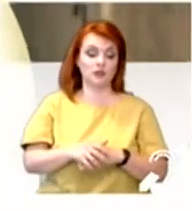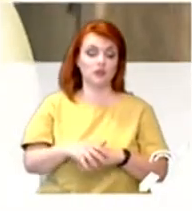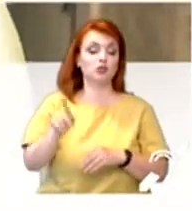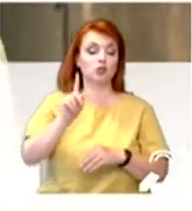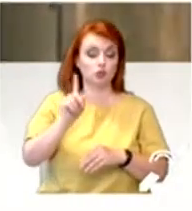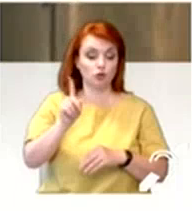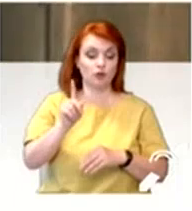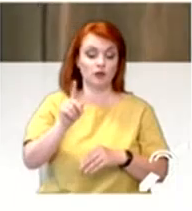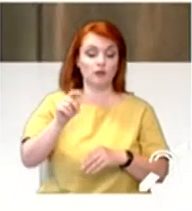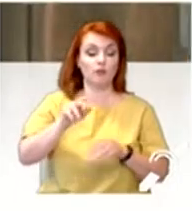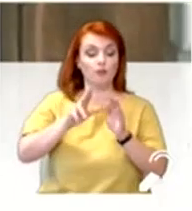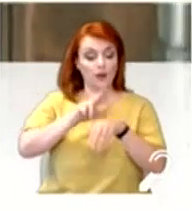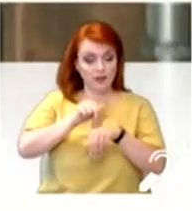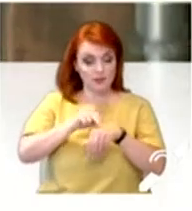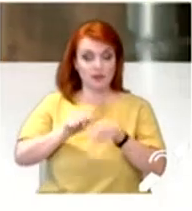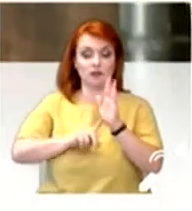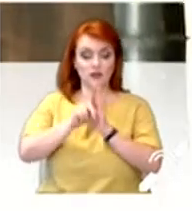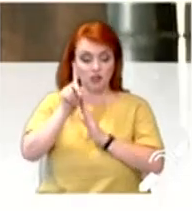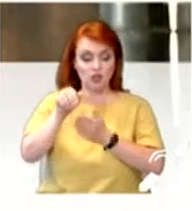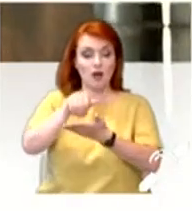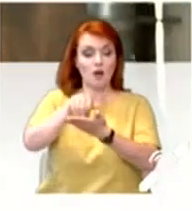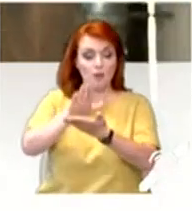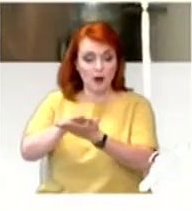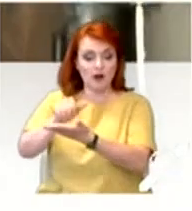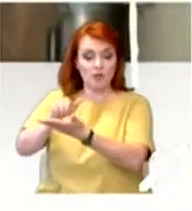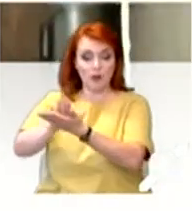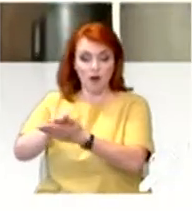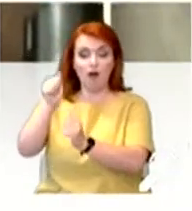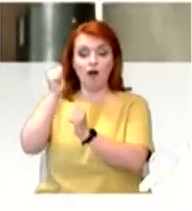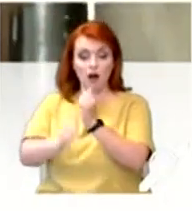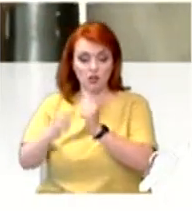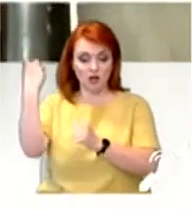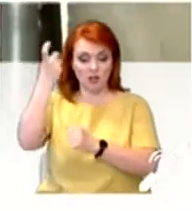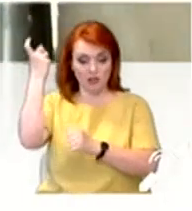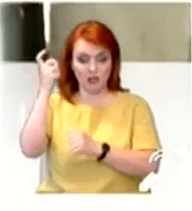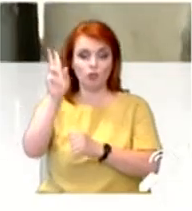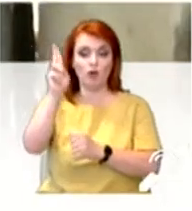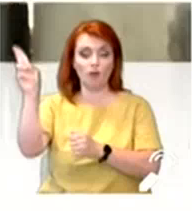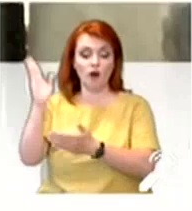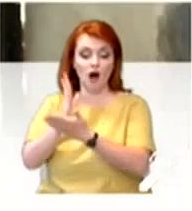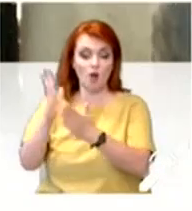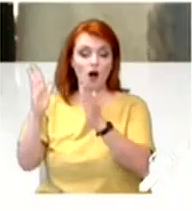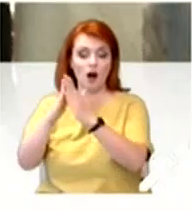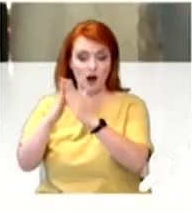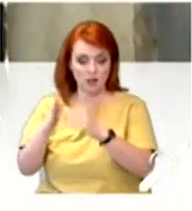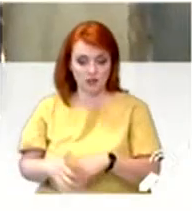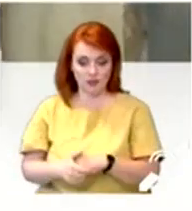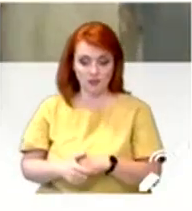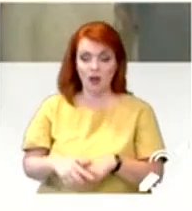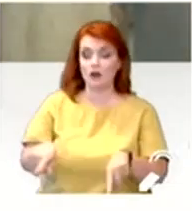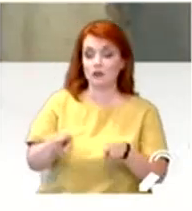strictă. Astfel, oamenii legii știu de unde provine, cine e posesorul și dacă armele au fost implicate în